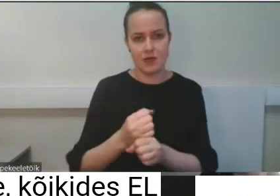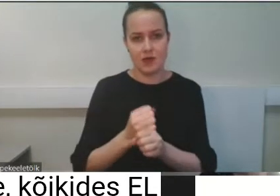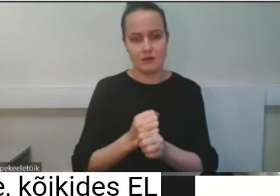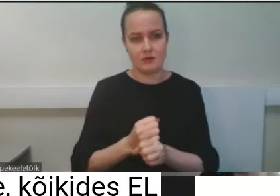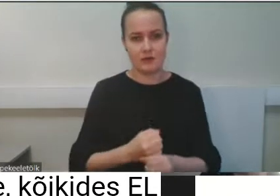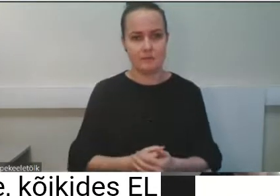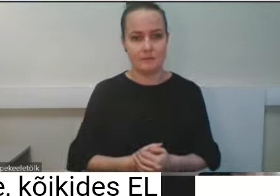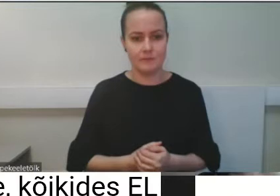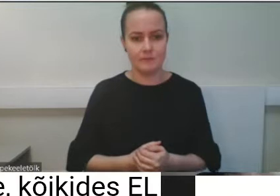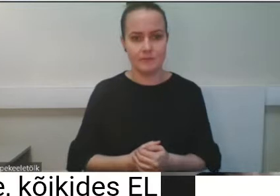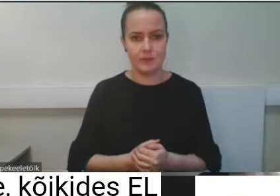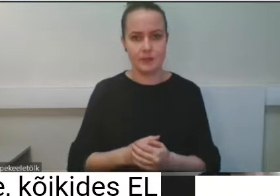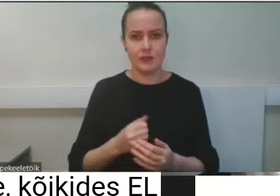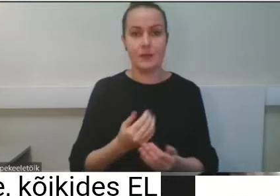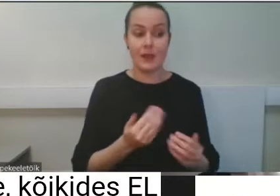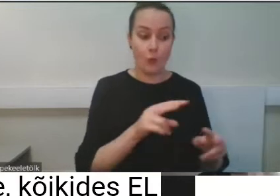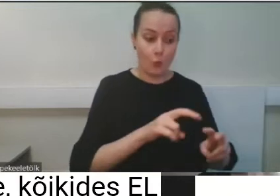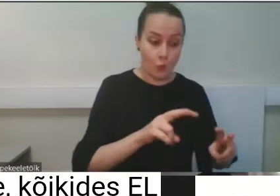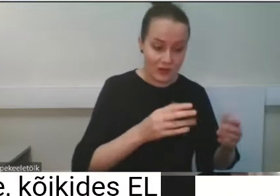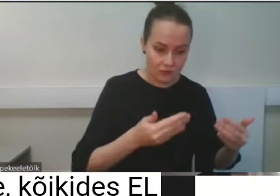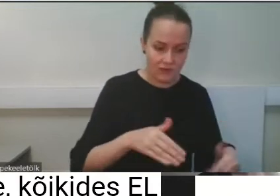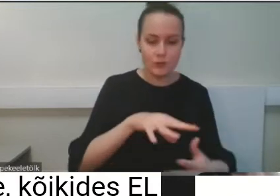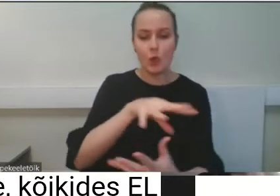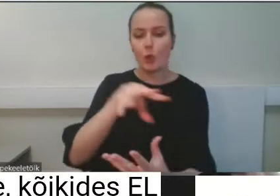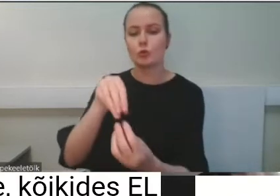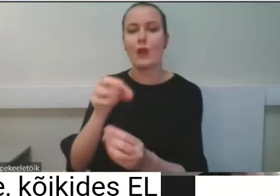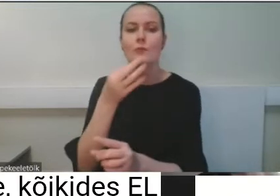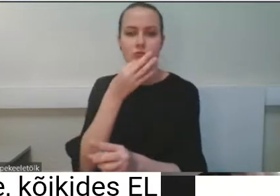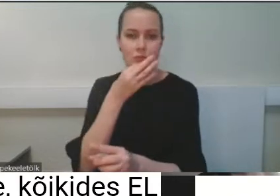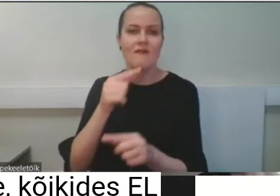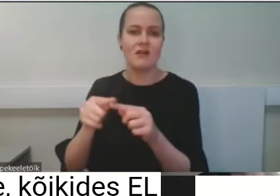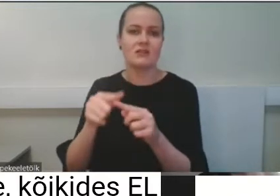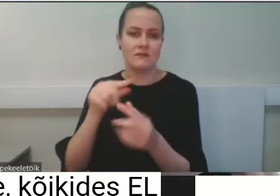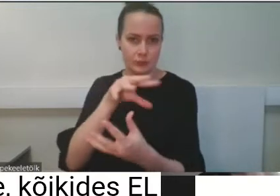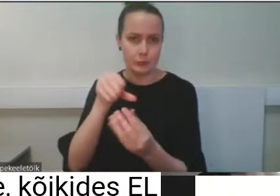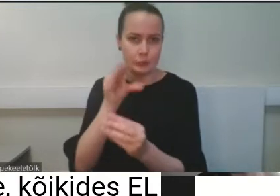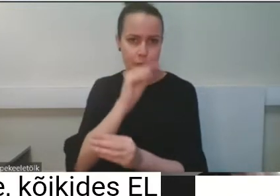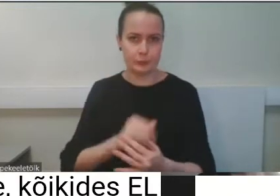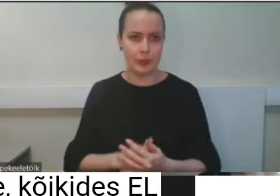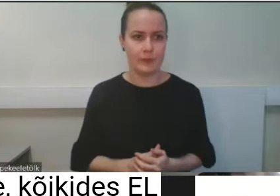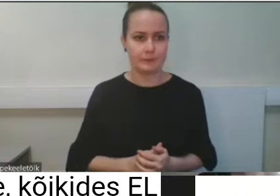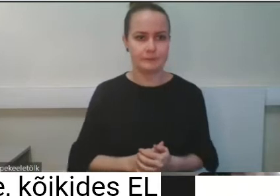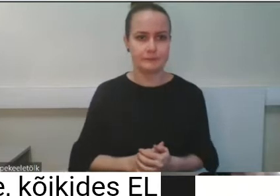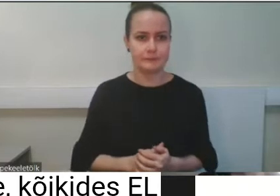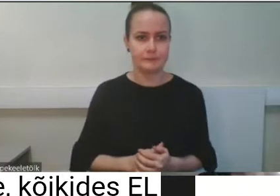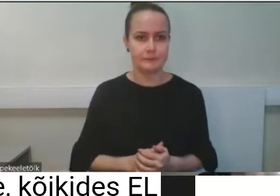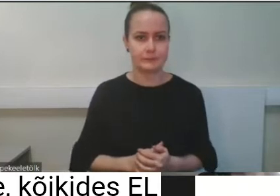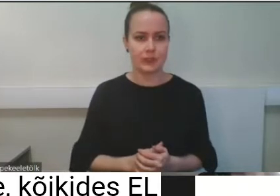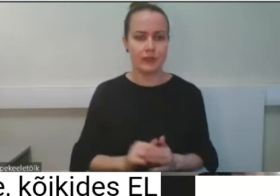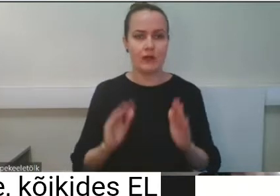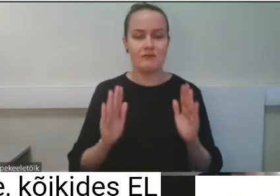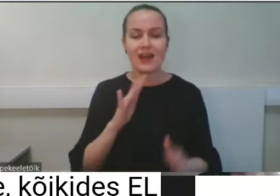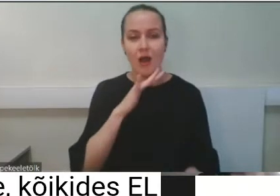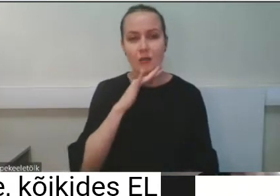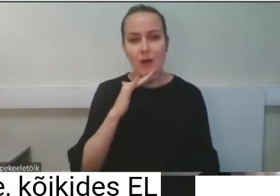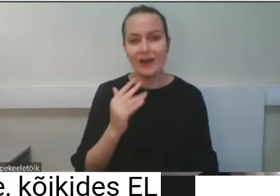seda, et kuivõrd erineb siis selline ajajaotus näiteks inimeste vahel, kellel on pikaajaline